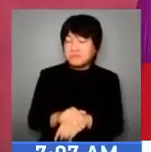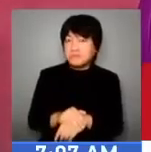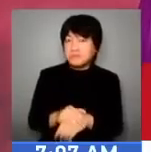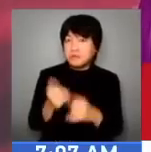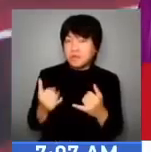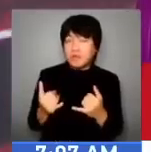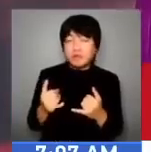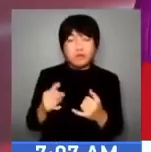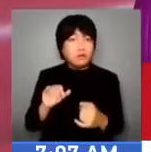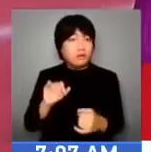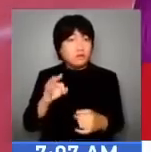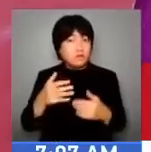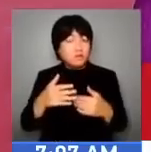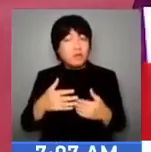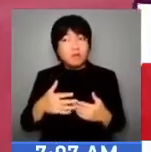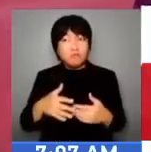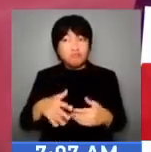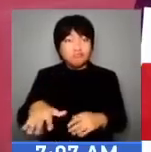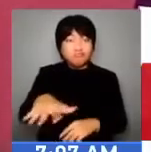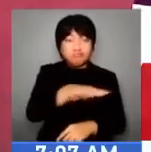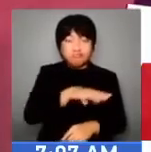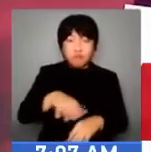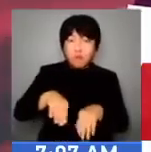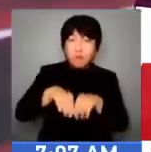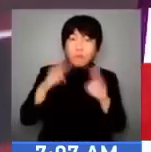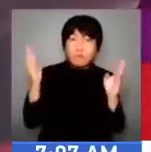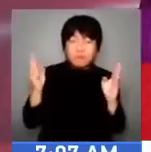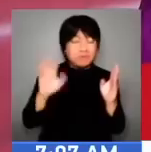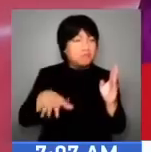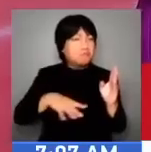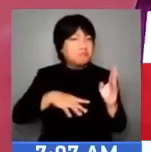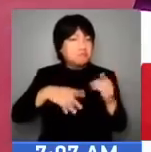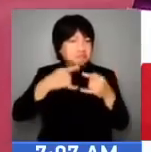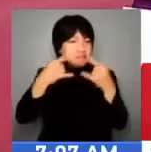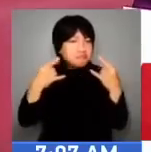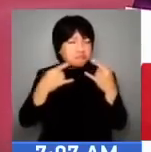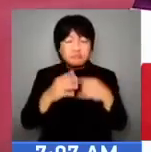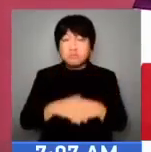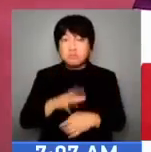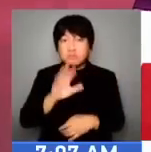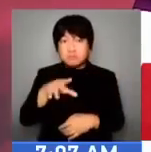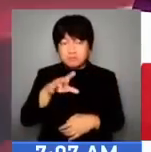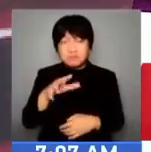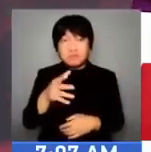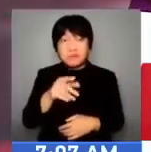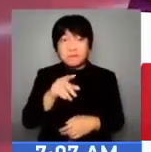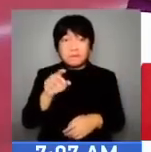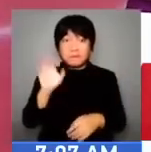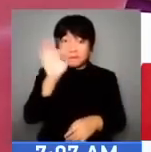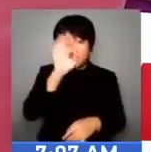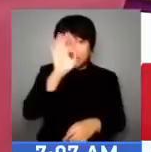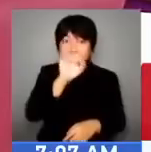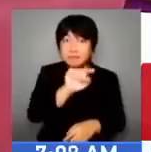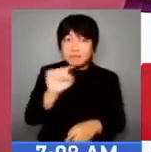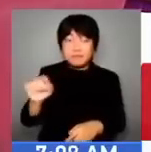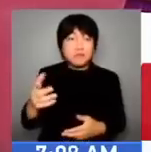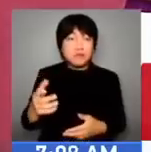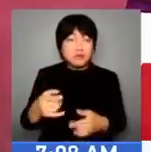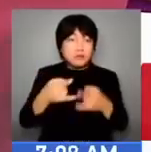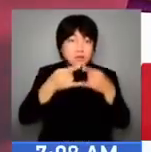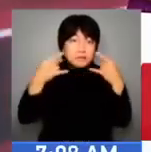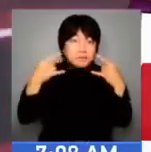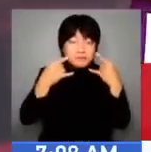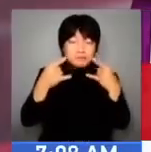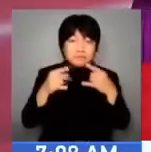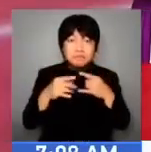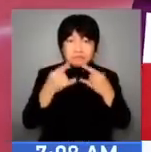nila yung mga open air na mga lugar. No? Pero ang tanong nga, pabor kaya mga netizens dito na tanggalin na yung State of Public Health Emergency?